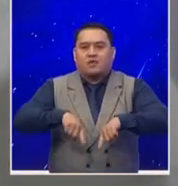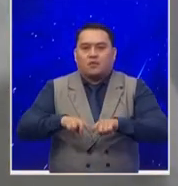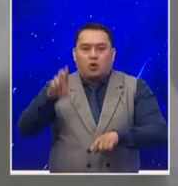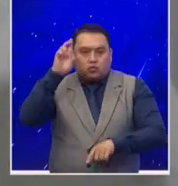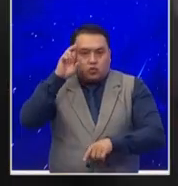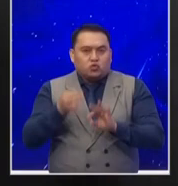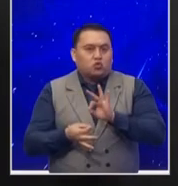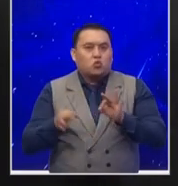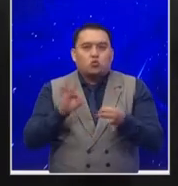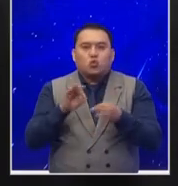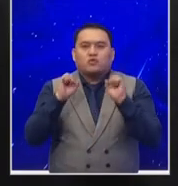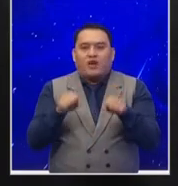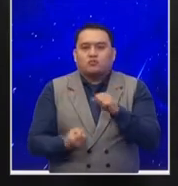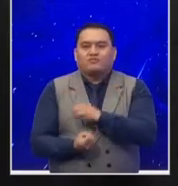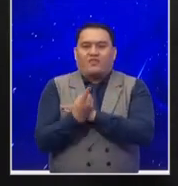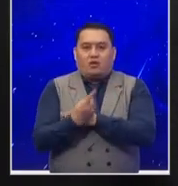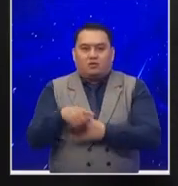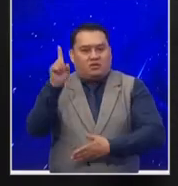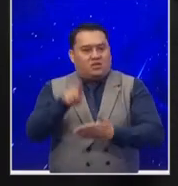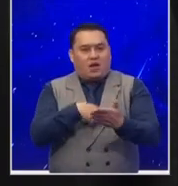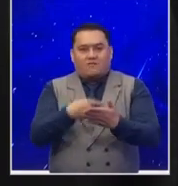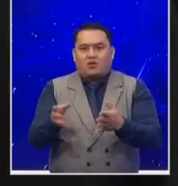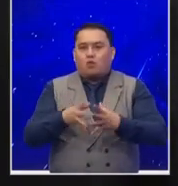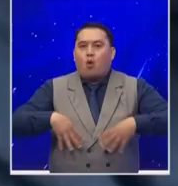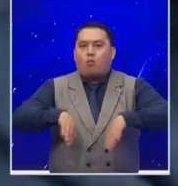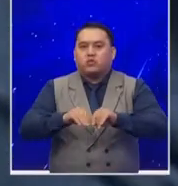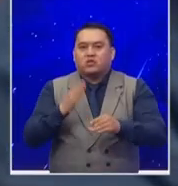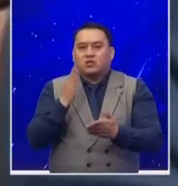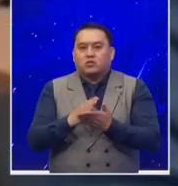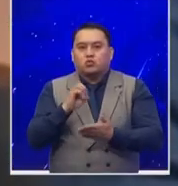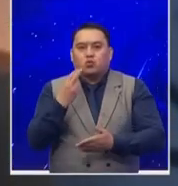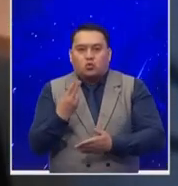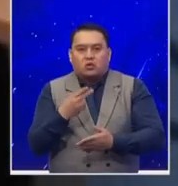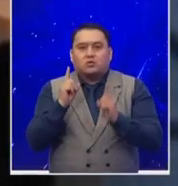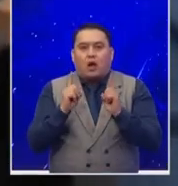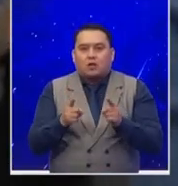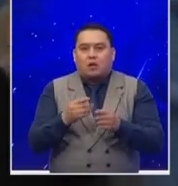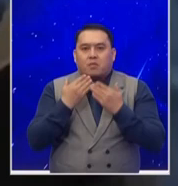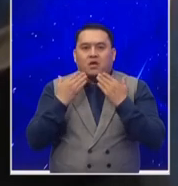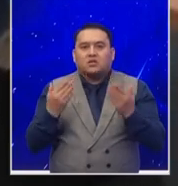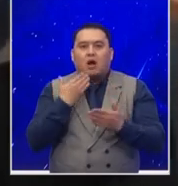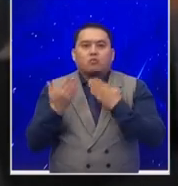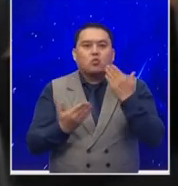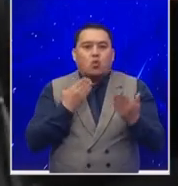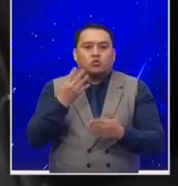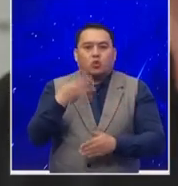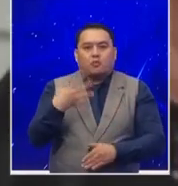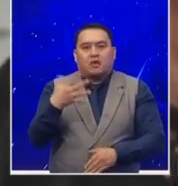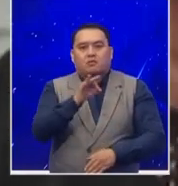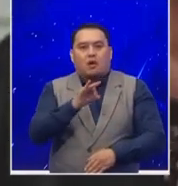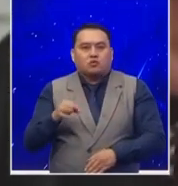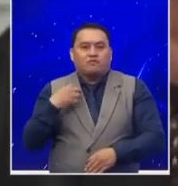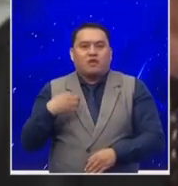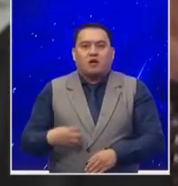страны. Сложности могут возникнуть из-за недоверия в обществе, которое фиксируют социологи. Согласно последним опросам, примерно